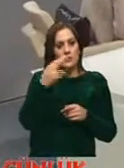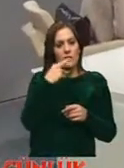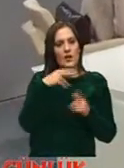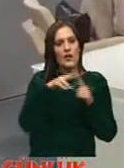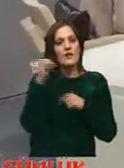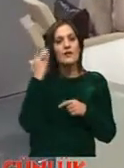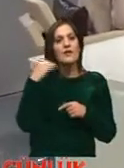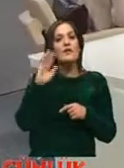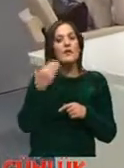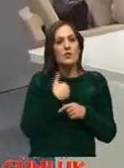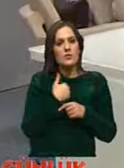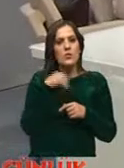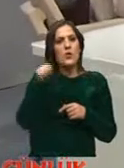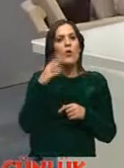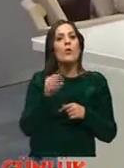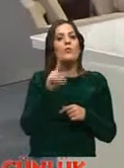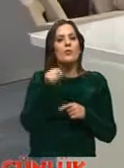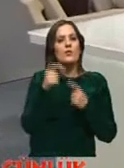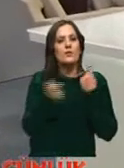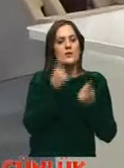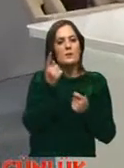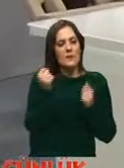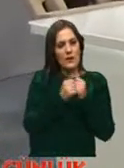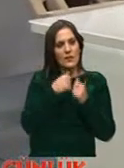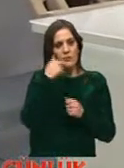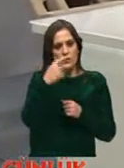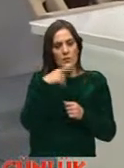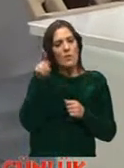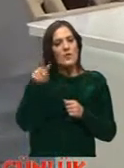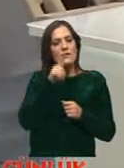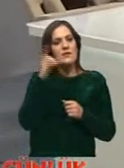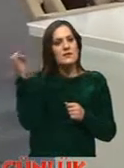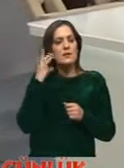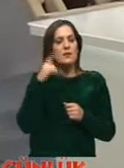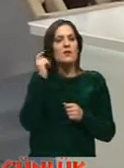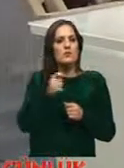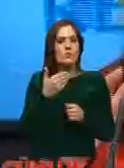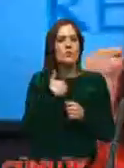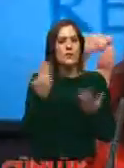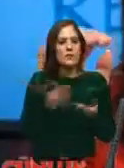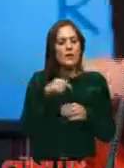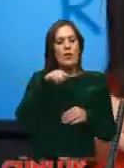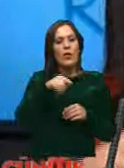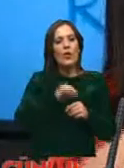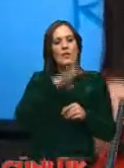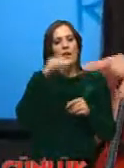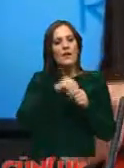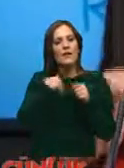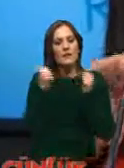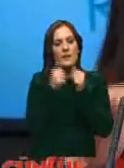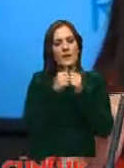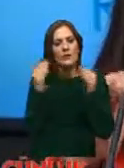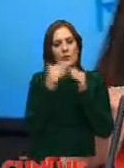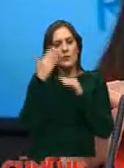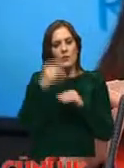dinlemek, Atilla'yı dinlemiyorsam o olmuyor o iş. Bir yandan söylerken bir yandan onun sesini dinlemek zorundayım ki o işte o dalga boyları üst üste